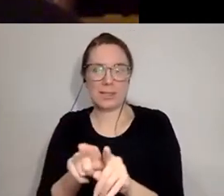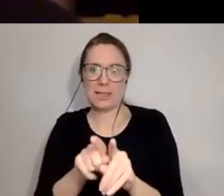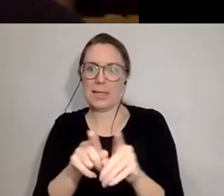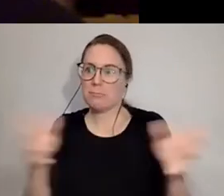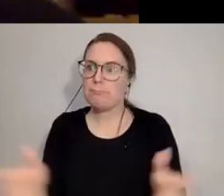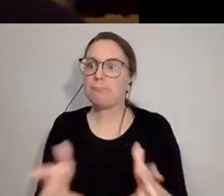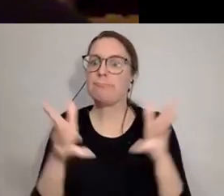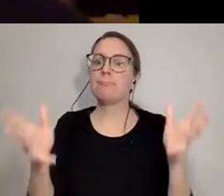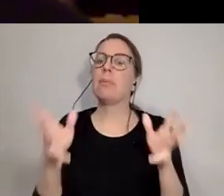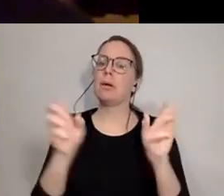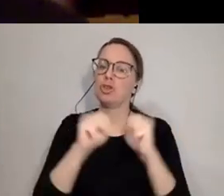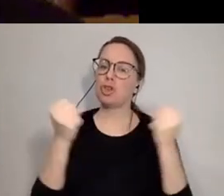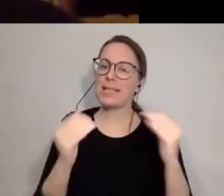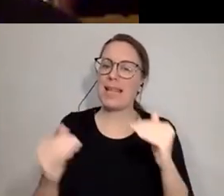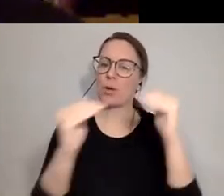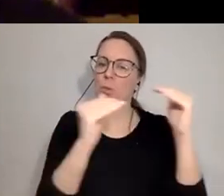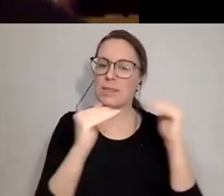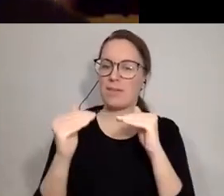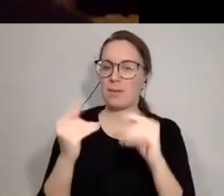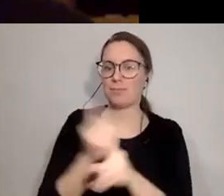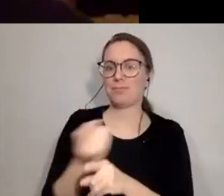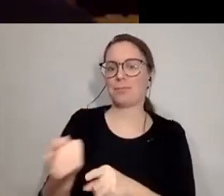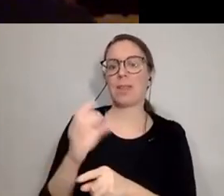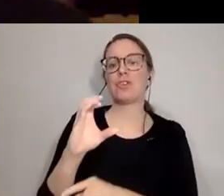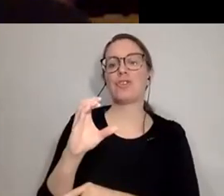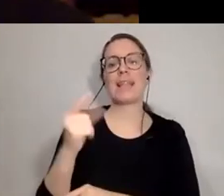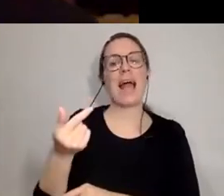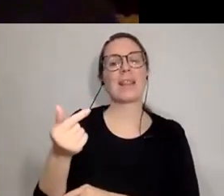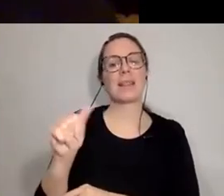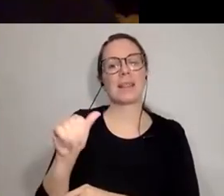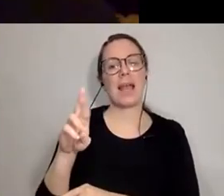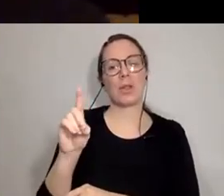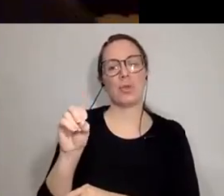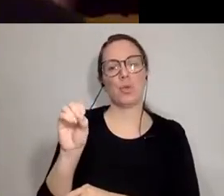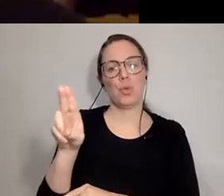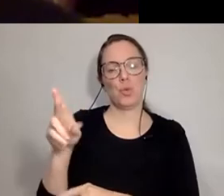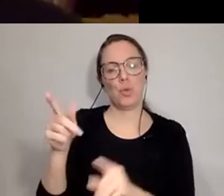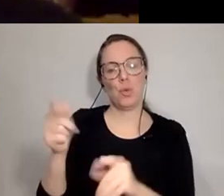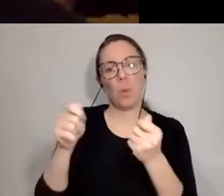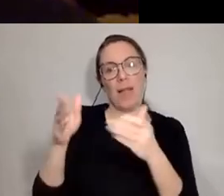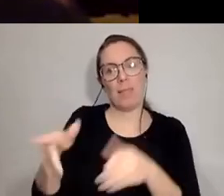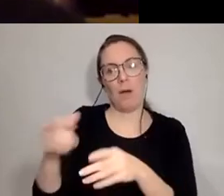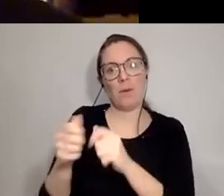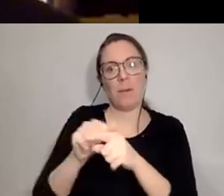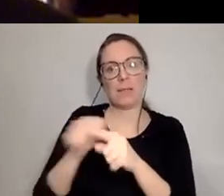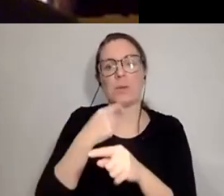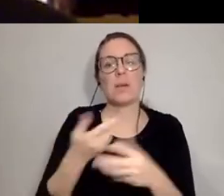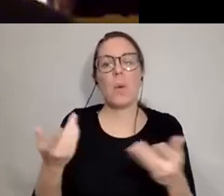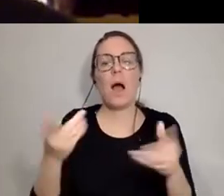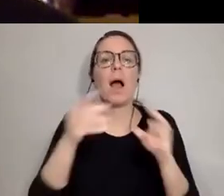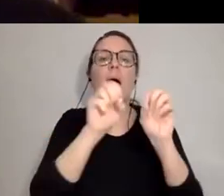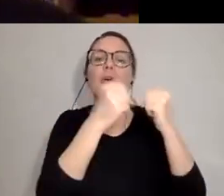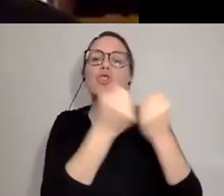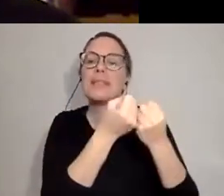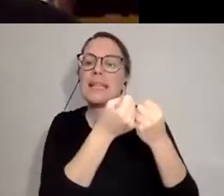Et là, je reprendrai volontiers les mots de Charles Gardou qui dit, donc le fondateur de cette formation, qui dit « Une société inclusive,